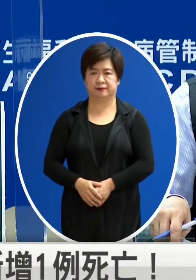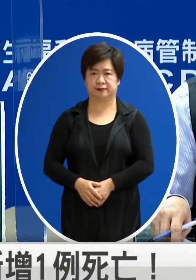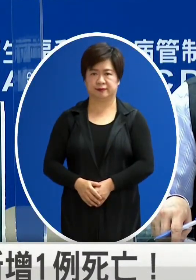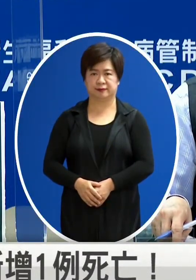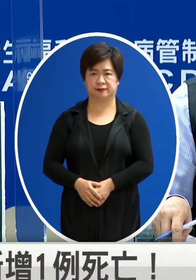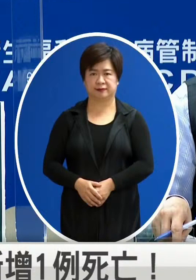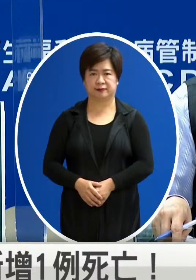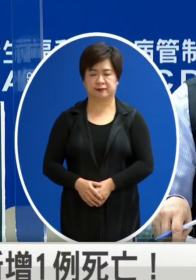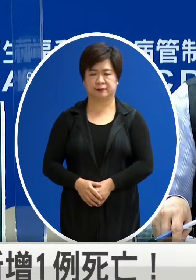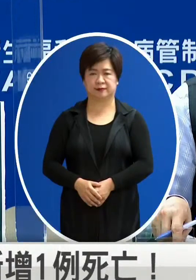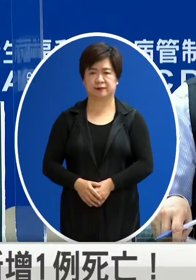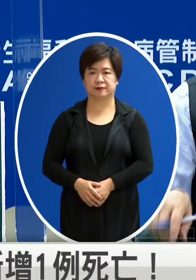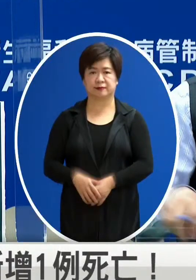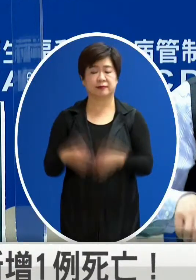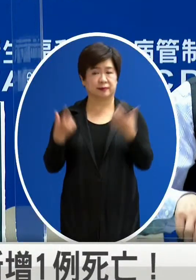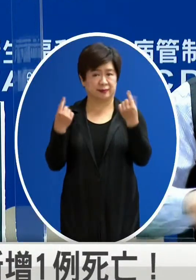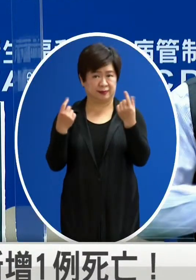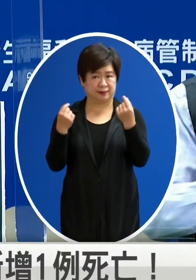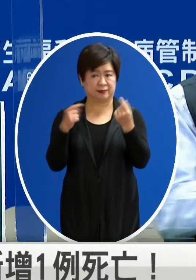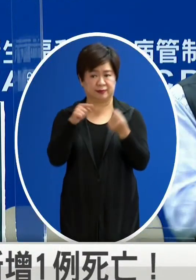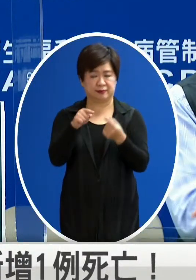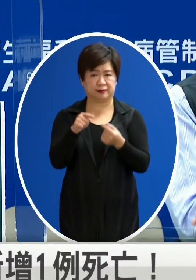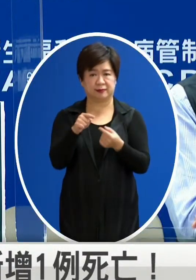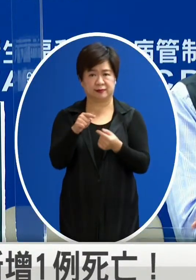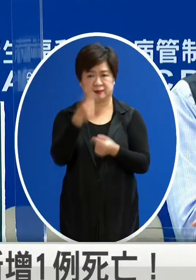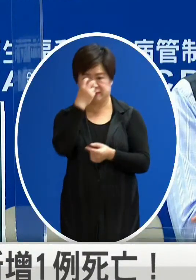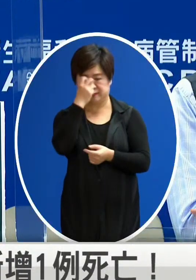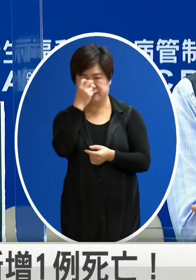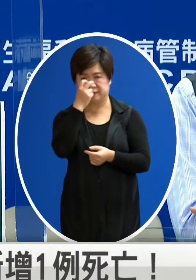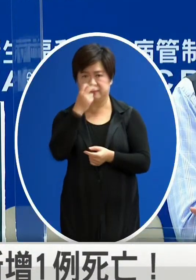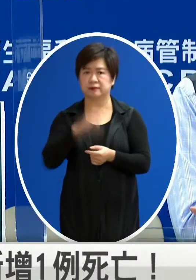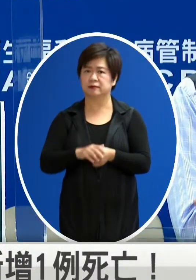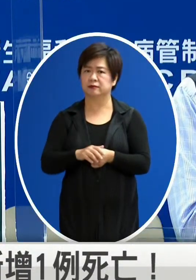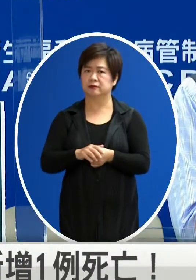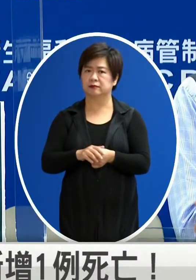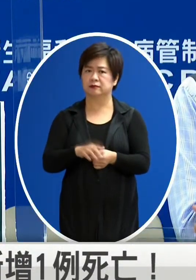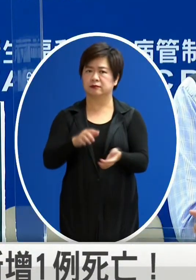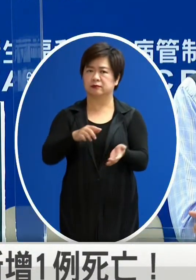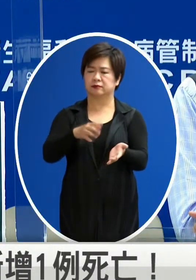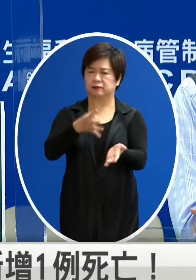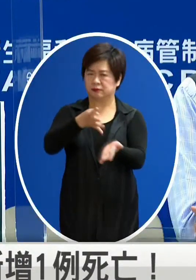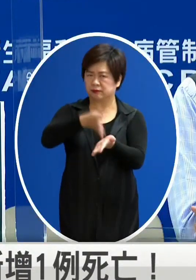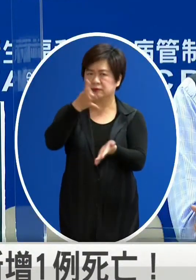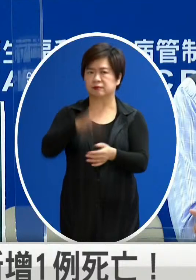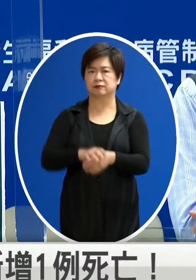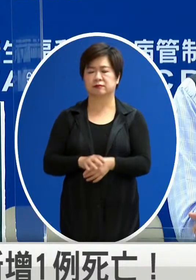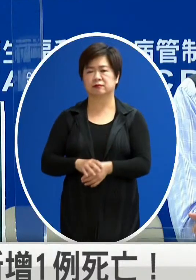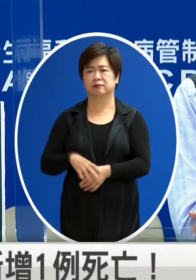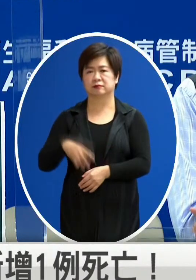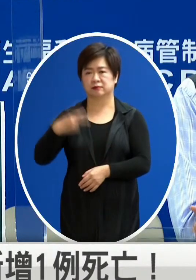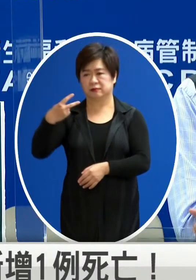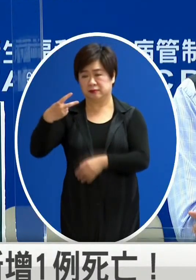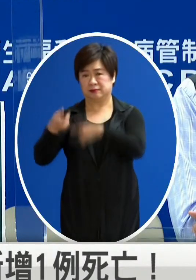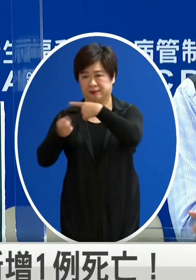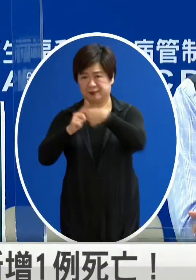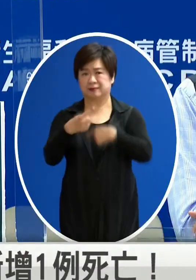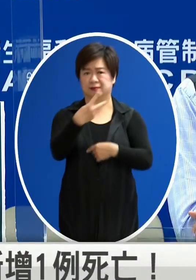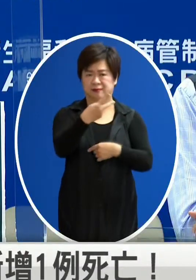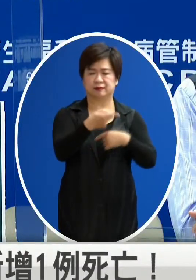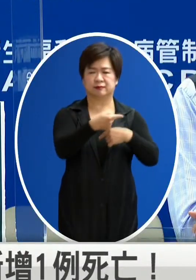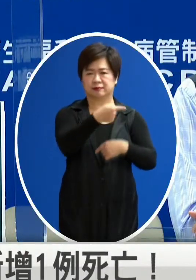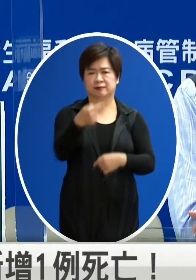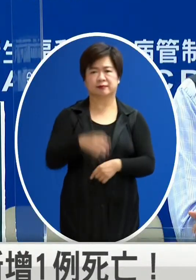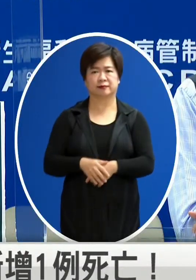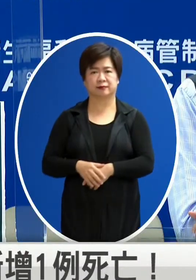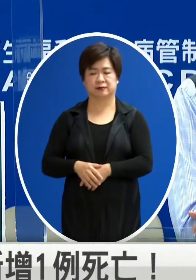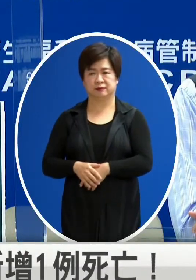那在新竹那边检验的时候，大概他检验了4次了哈，两阳两阴，好，那